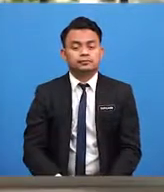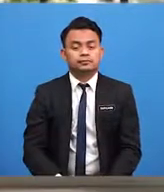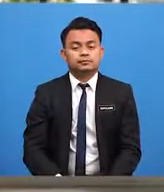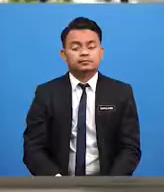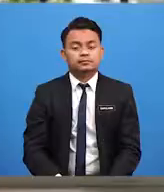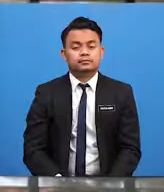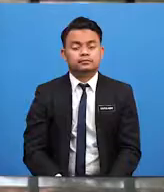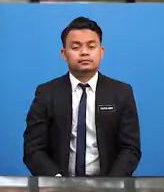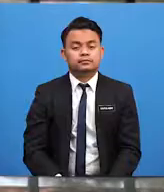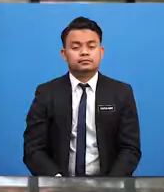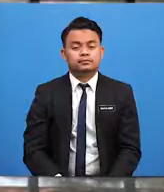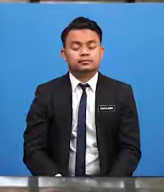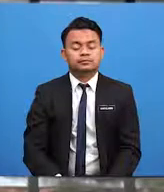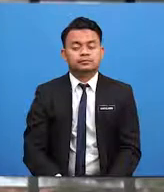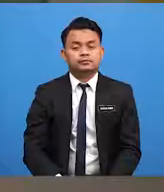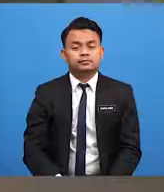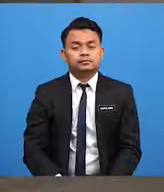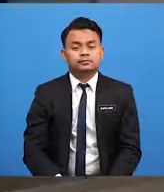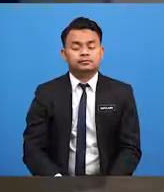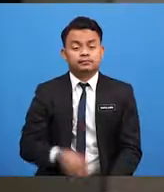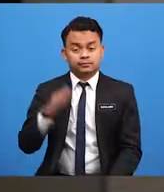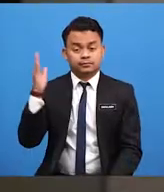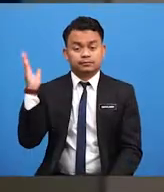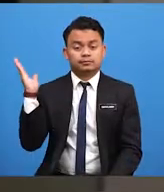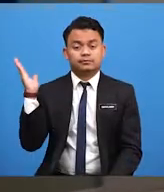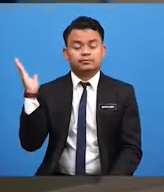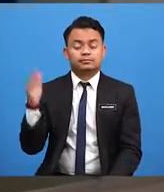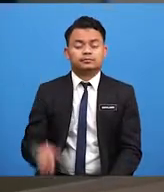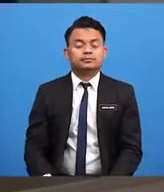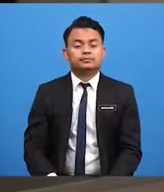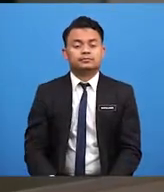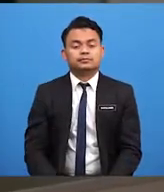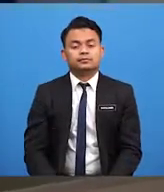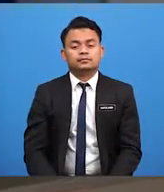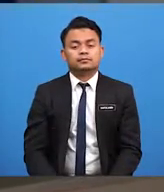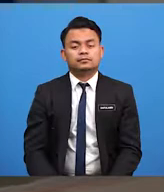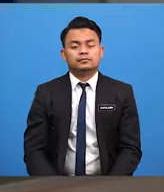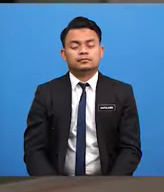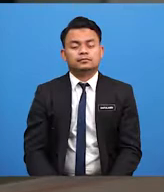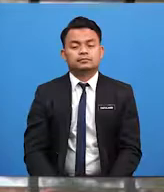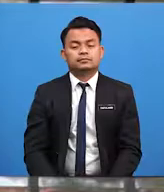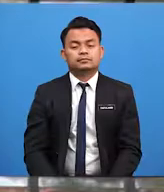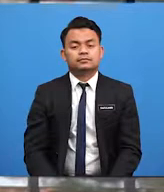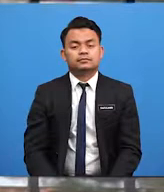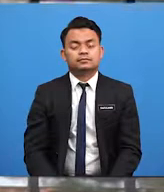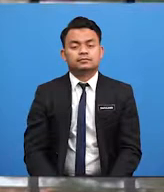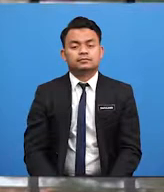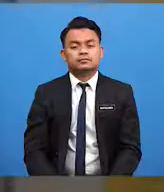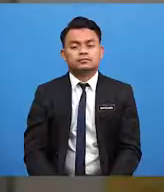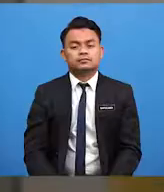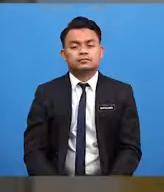stok ayam. Sendok sup untuk mencedok lemak keluar dari stok ayam.